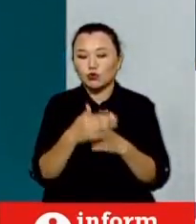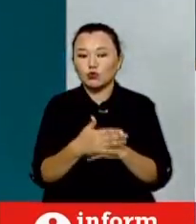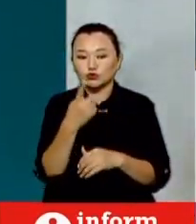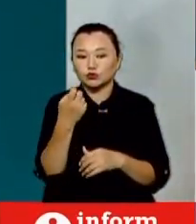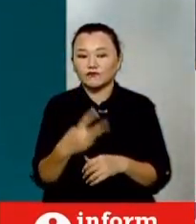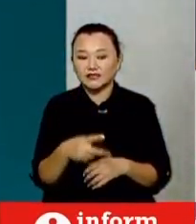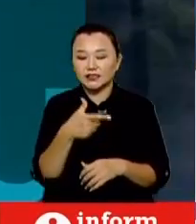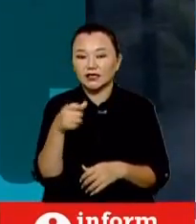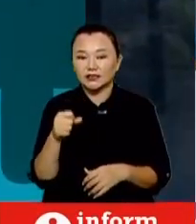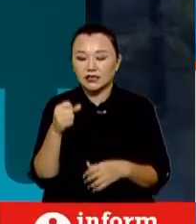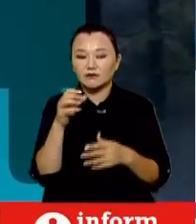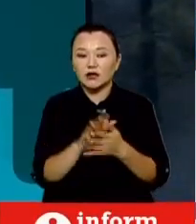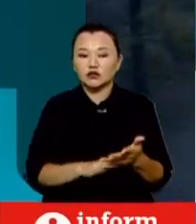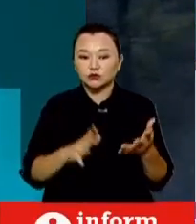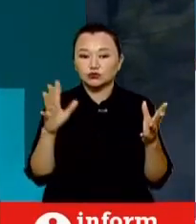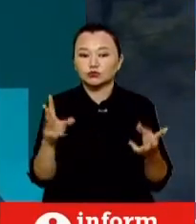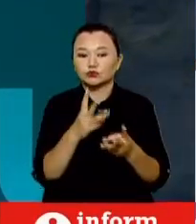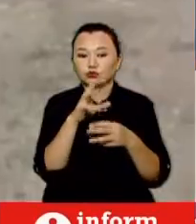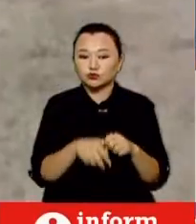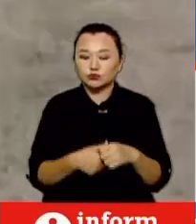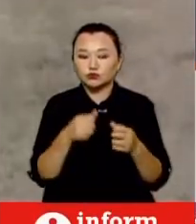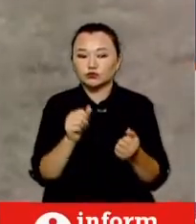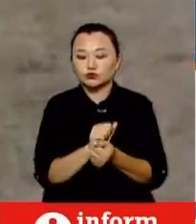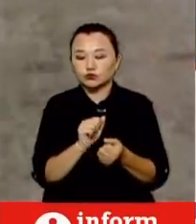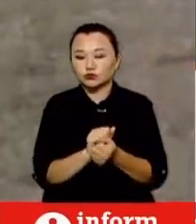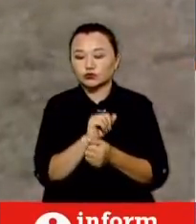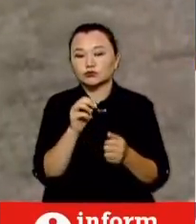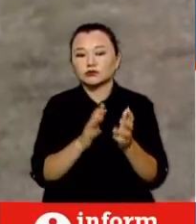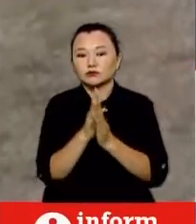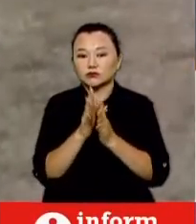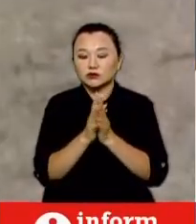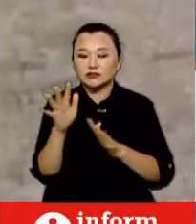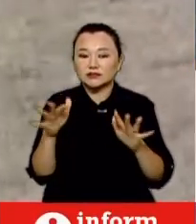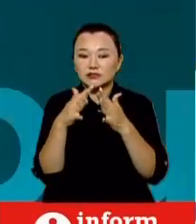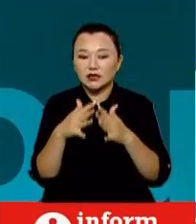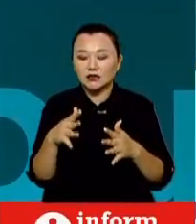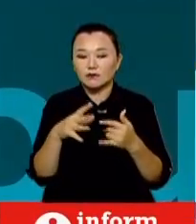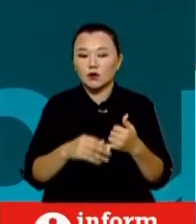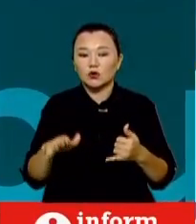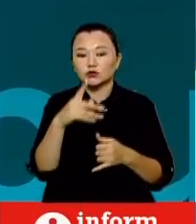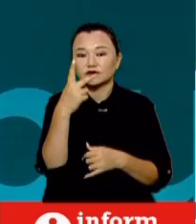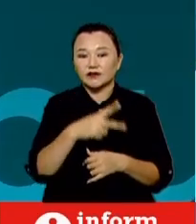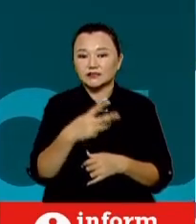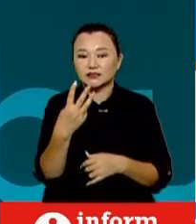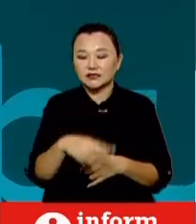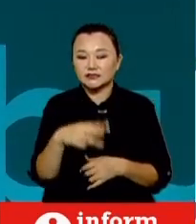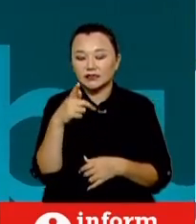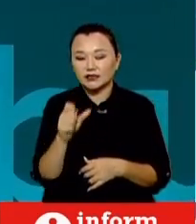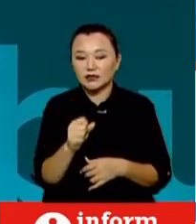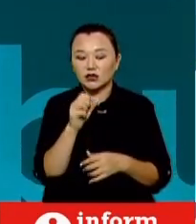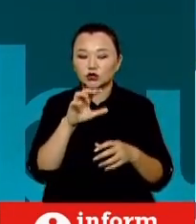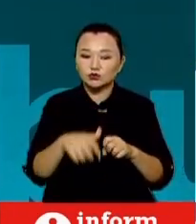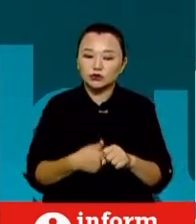120 гектар. Продолжают тушить густой сухостой среди скал ориентировочно на площадь площади 20-30 гектар. К